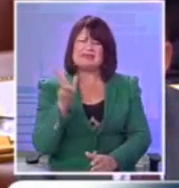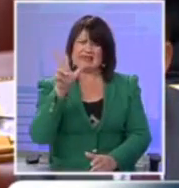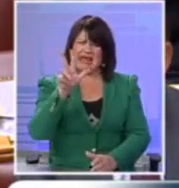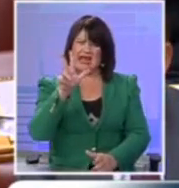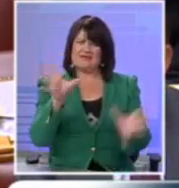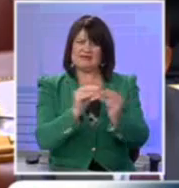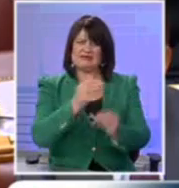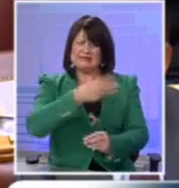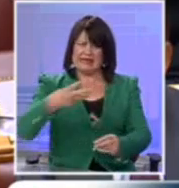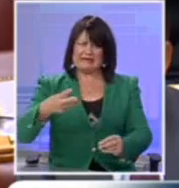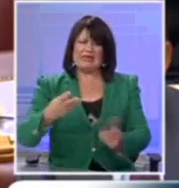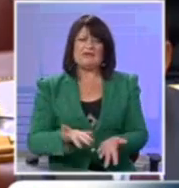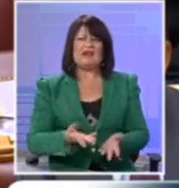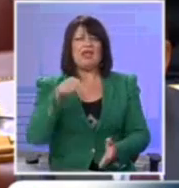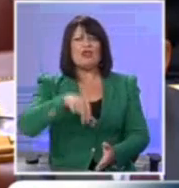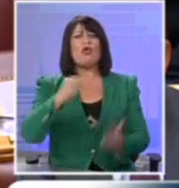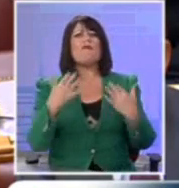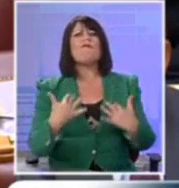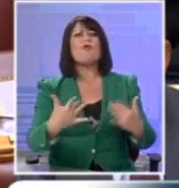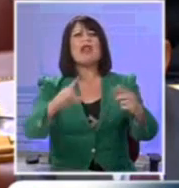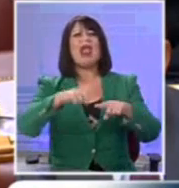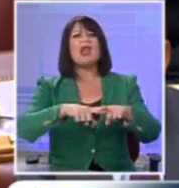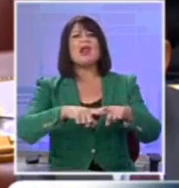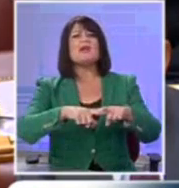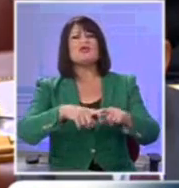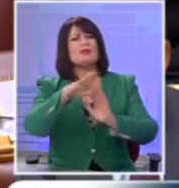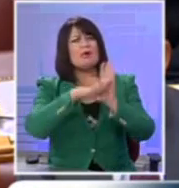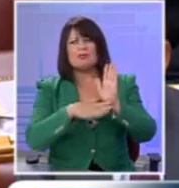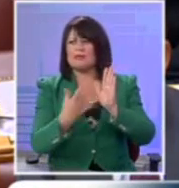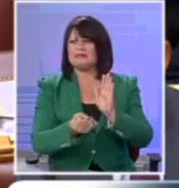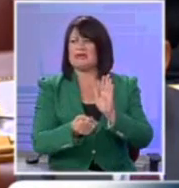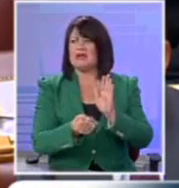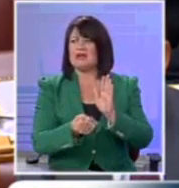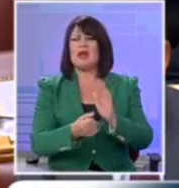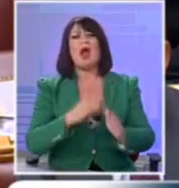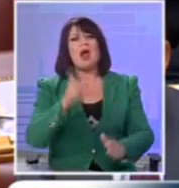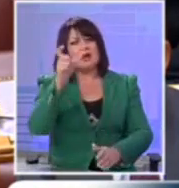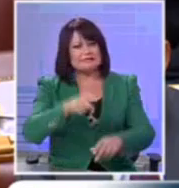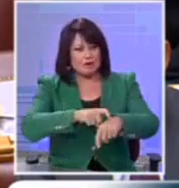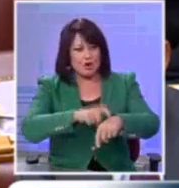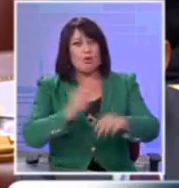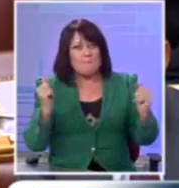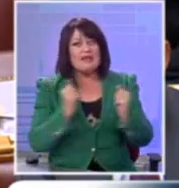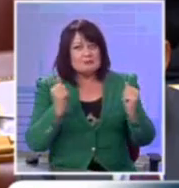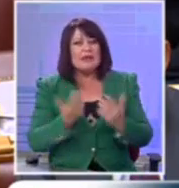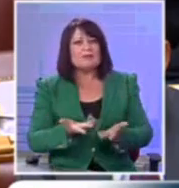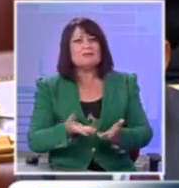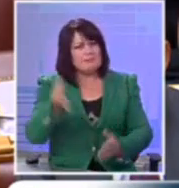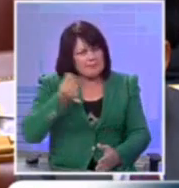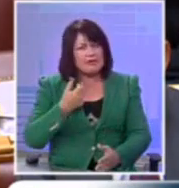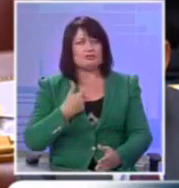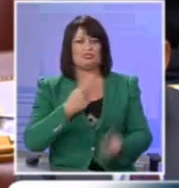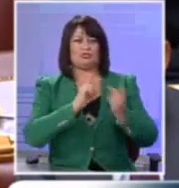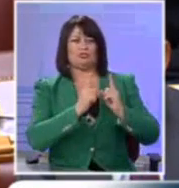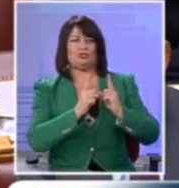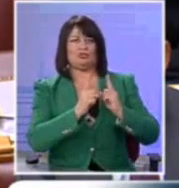εδώ? Εδώ, κύριε Πρόεδρε, είναι η Βουλή των Ελλήνων και έχει κανόνες. Εάν έχετε πίεση του χρόνου να μας το πείτε, θα συνεννοηθείτε